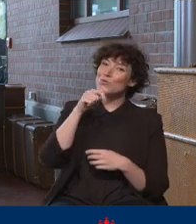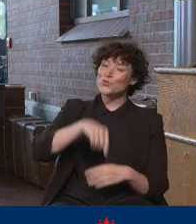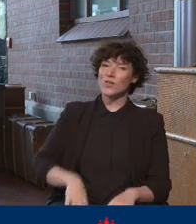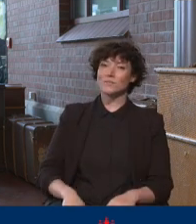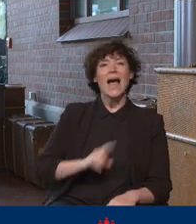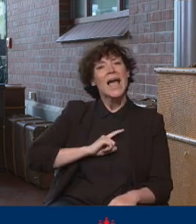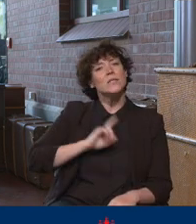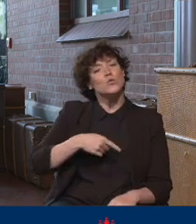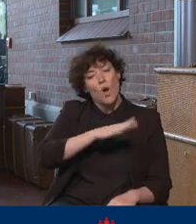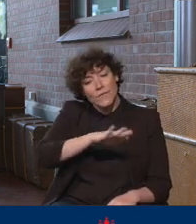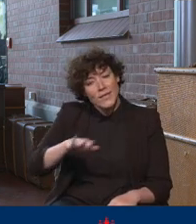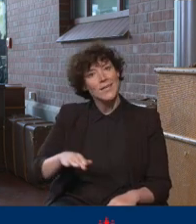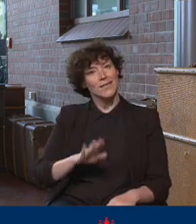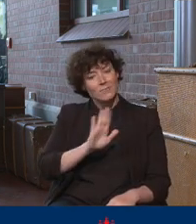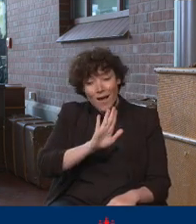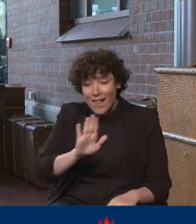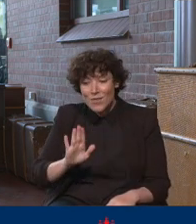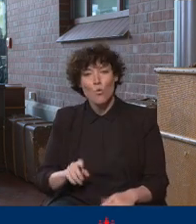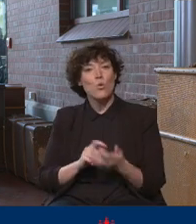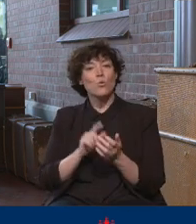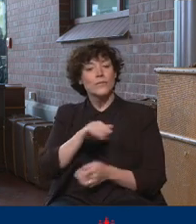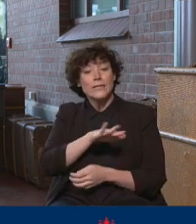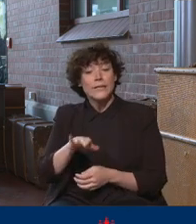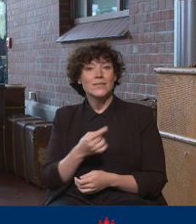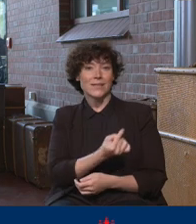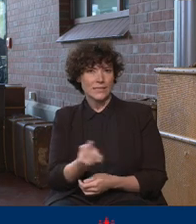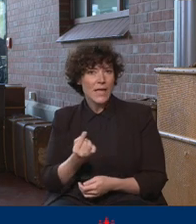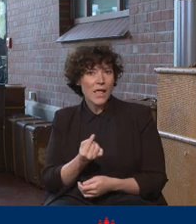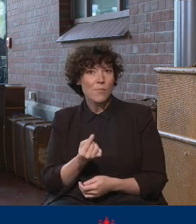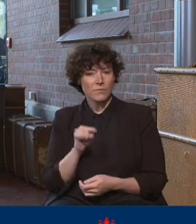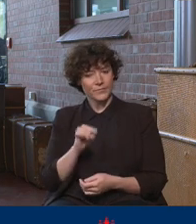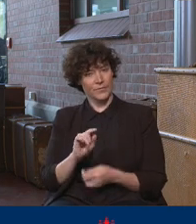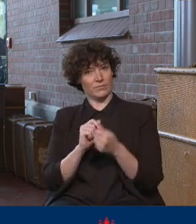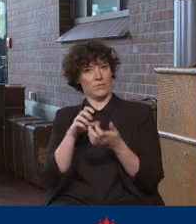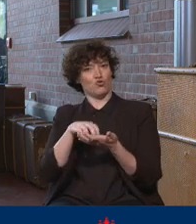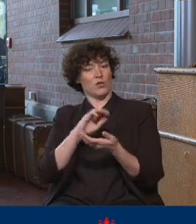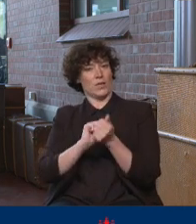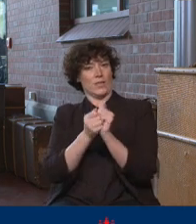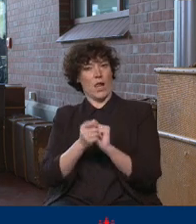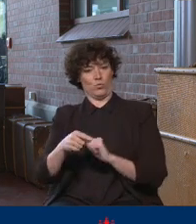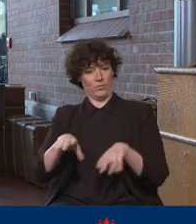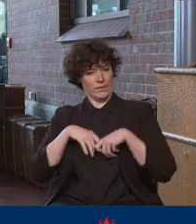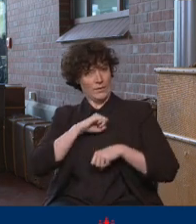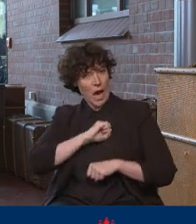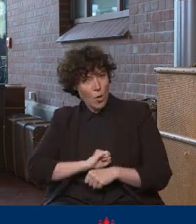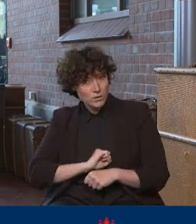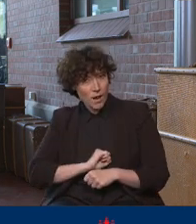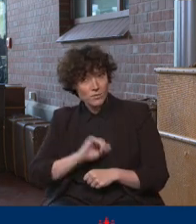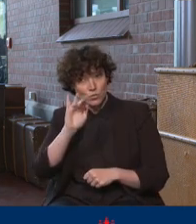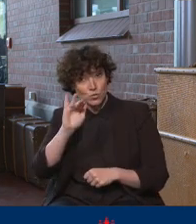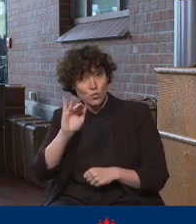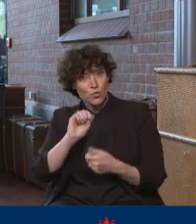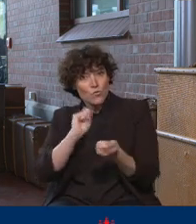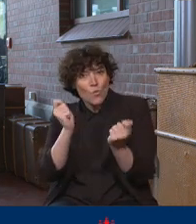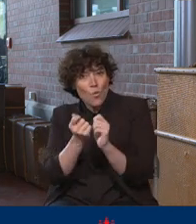die kinder sind es die mit dem was ich in unserem stadtteil jetzt verändern soll in zukunft zurechtkommen müssen ich hoffe sie werden irgendwann auch